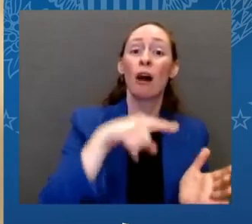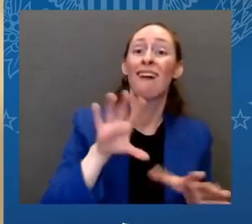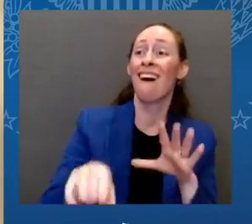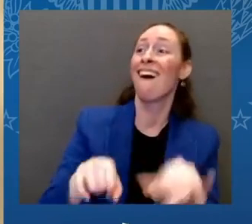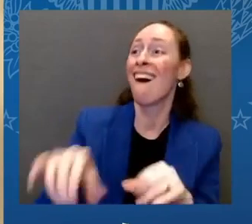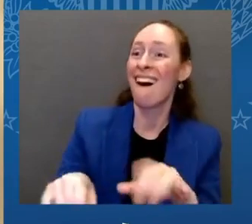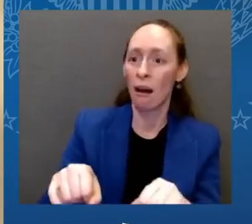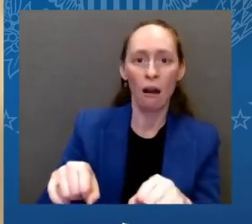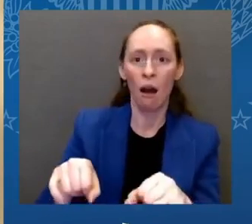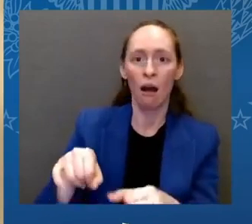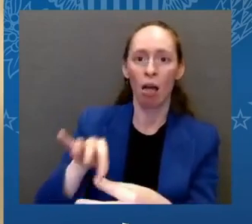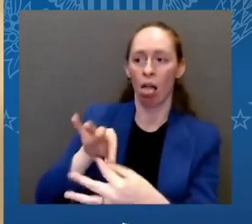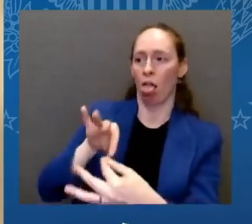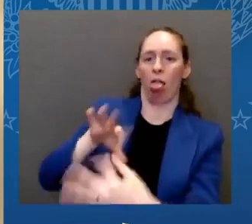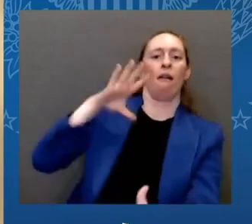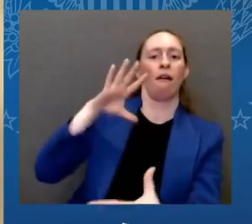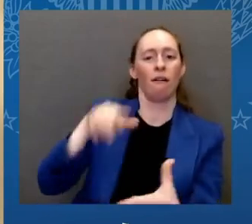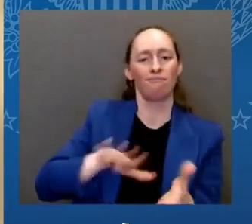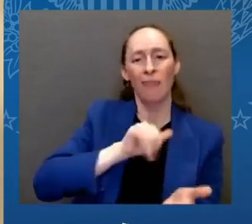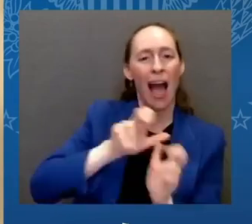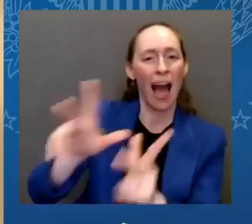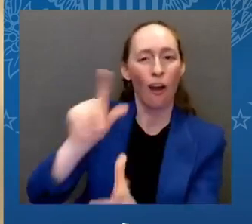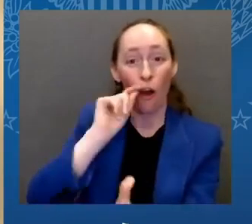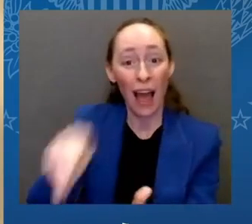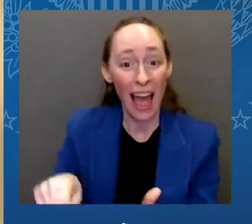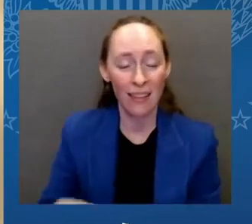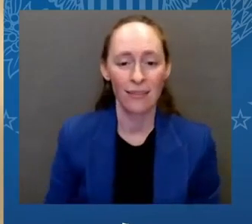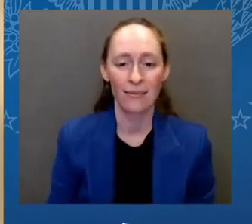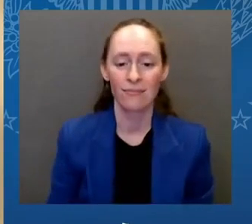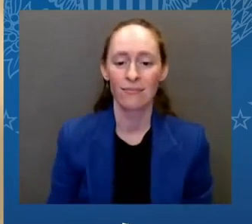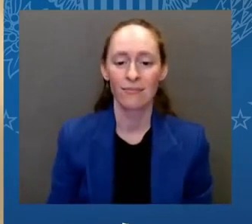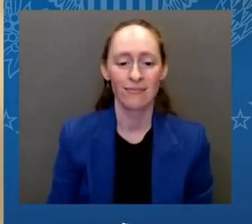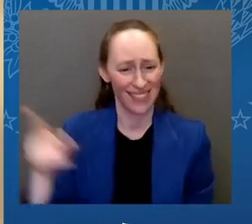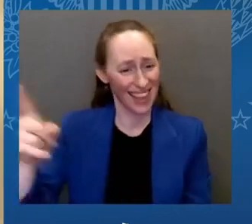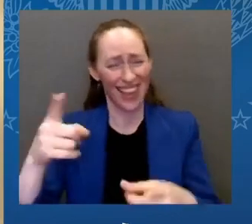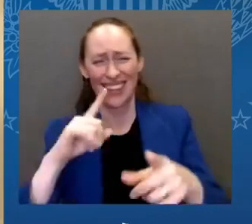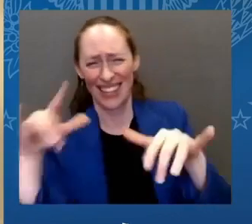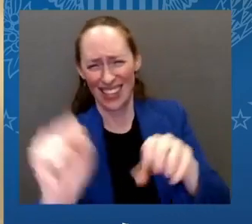Він сказав так. Він згоден.